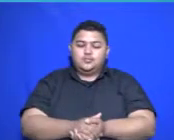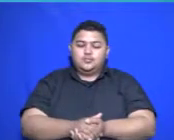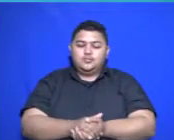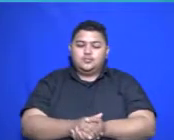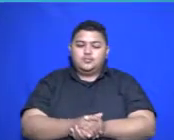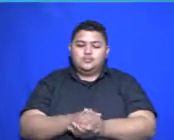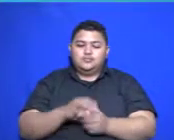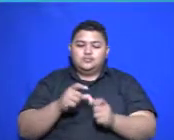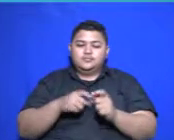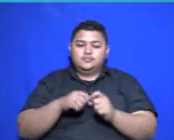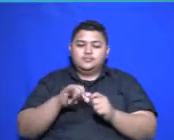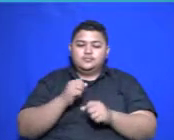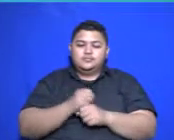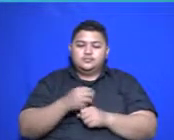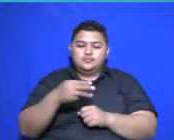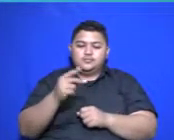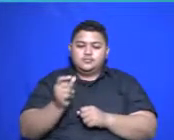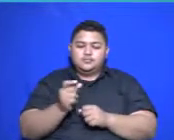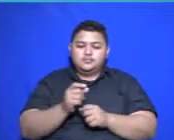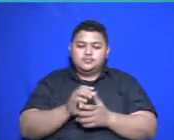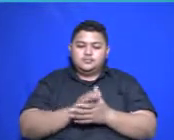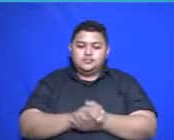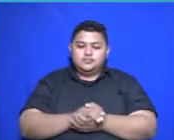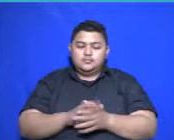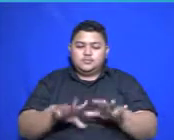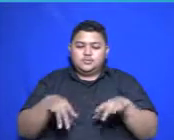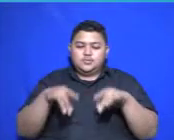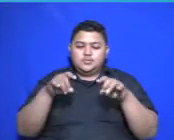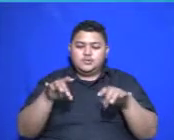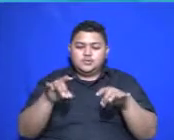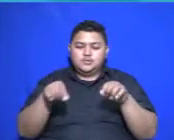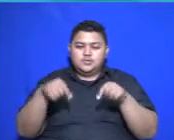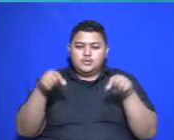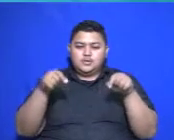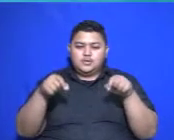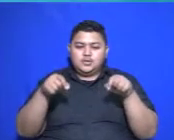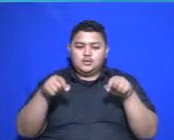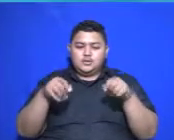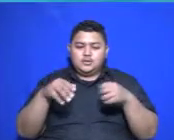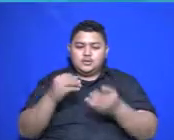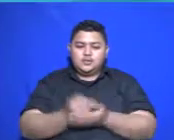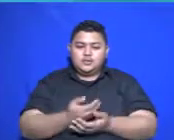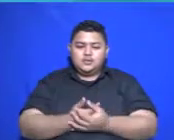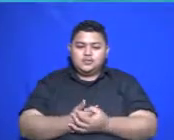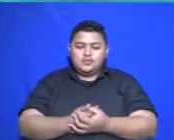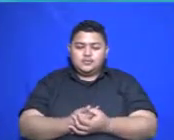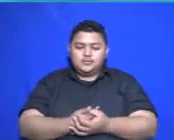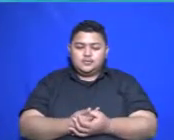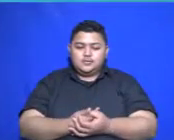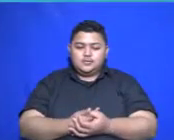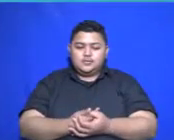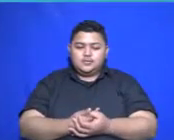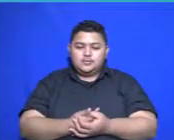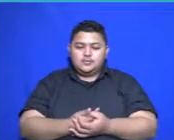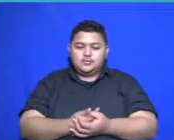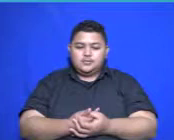sidero, yaitu padi yang dihasilkan dari riset juga. Ini kualitasnya seperti beras rojo lili, hasilnya